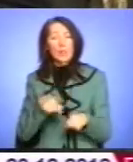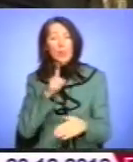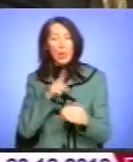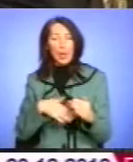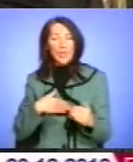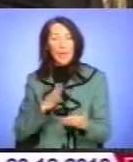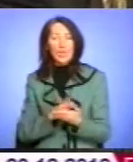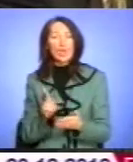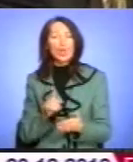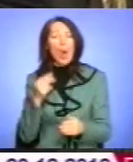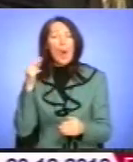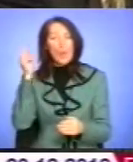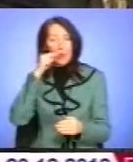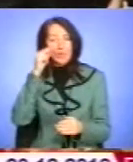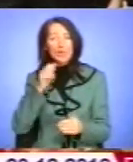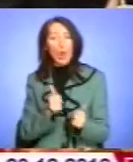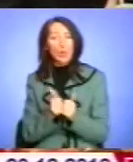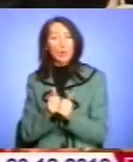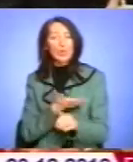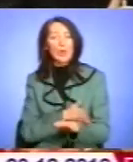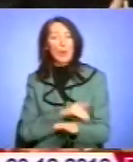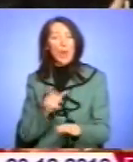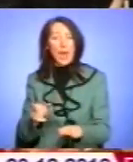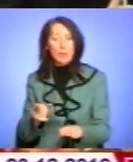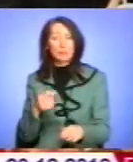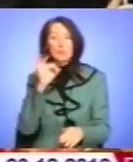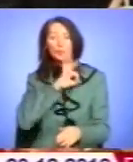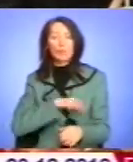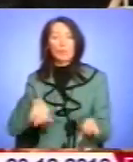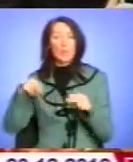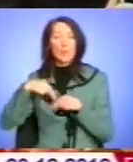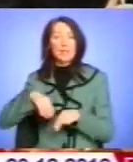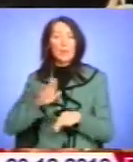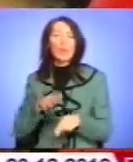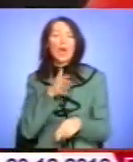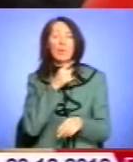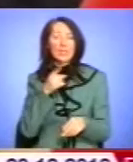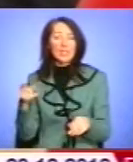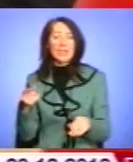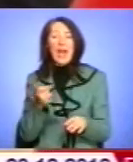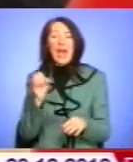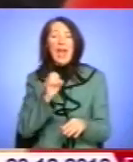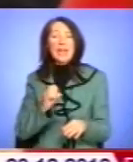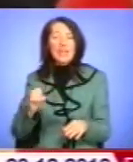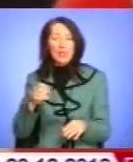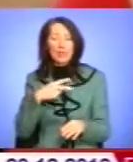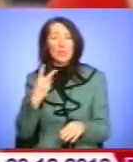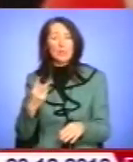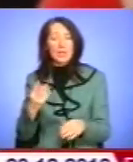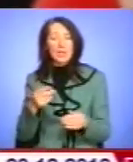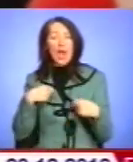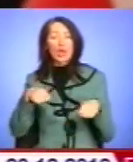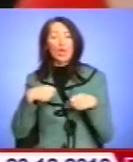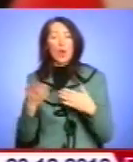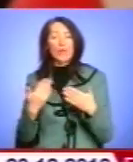є чого повчитися у сусідів-поляків. Корисною співпраця була під час Євро-2012, а торгові відносини Польщі з